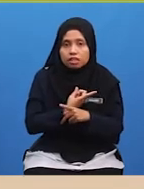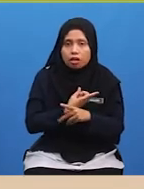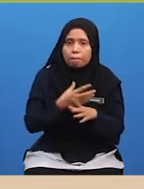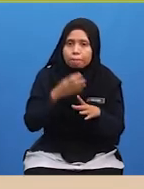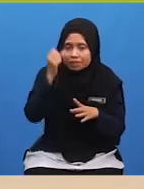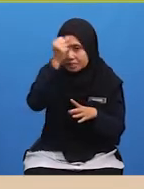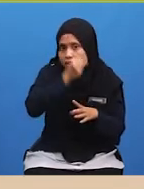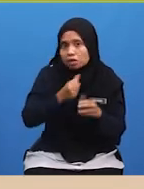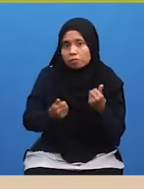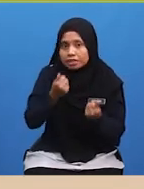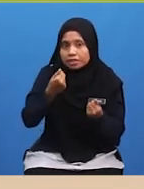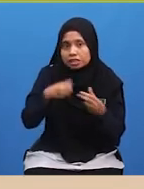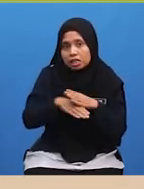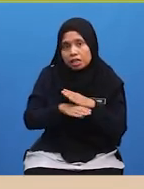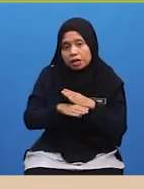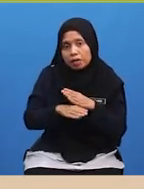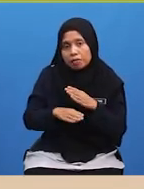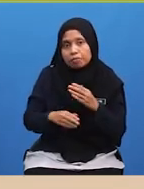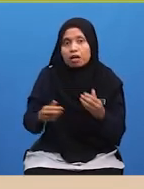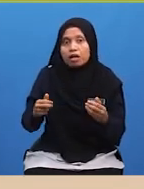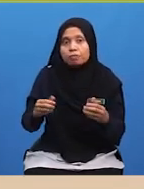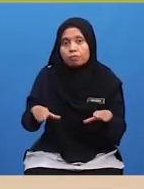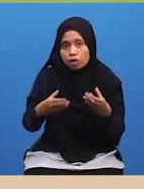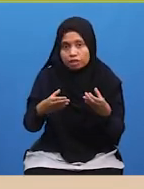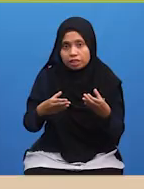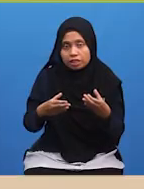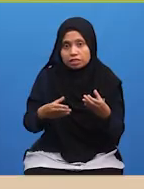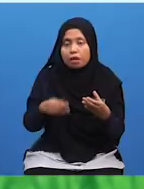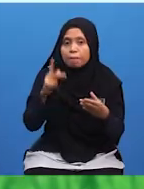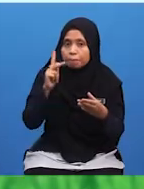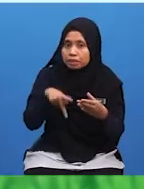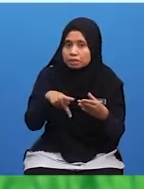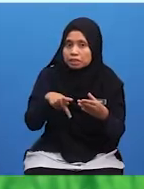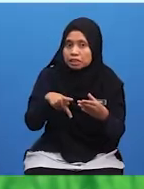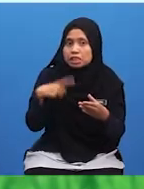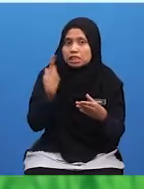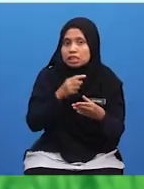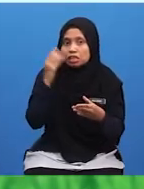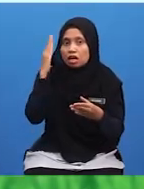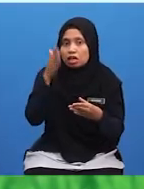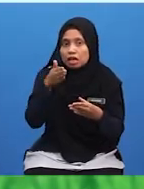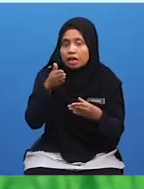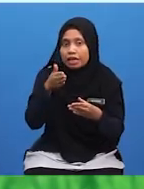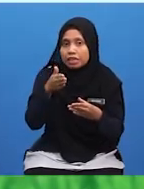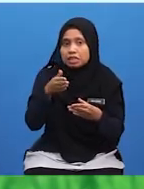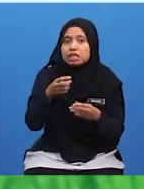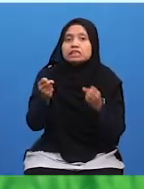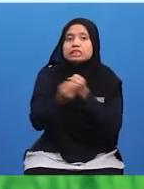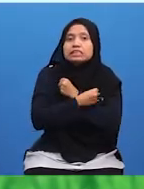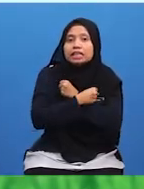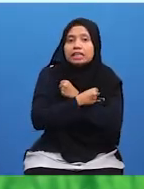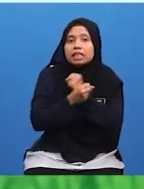bersikap adil dalam perlakuan seharian, sudah pastinya kita akan